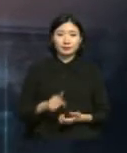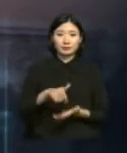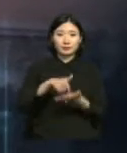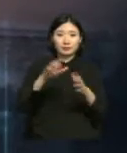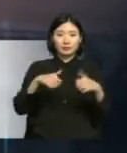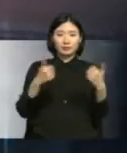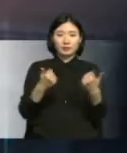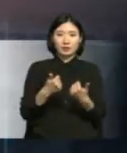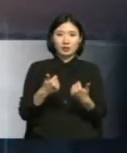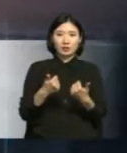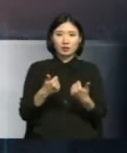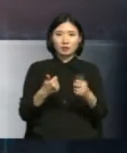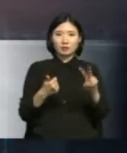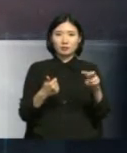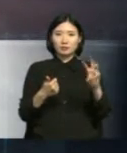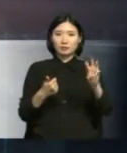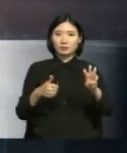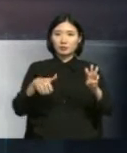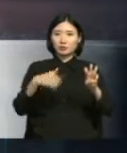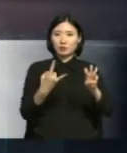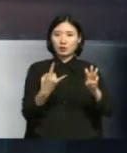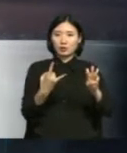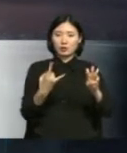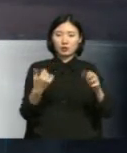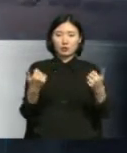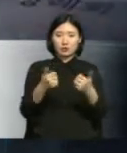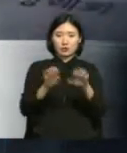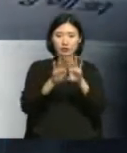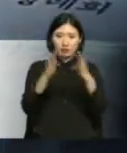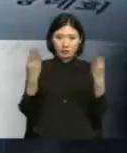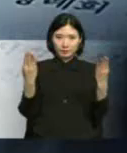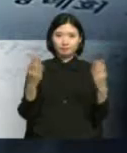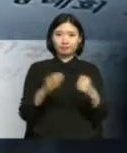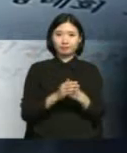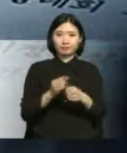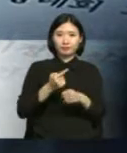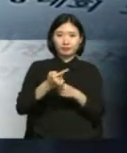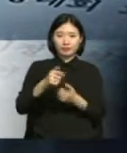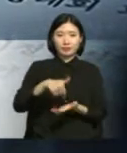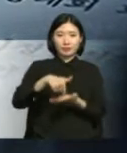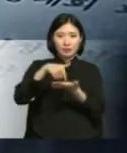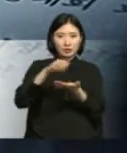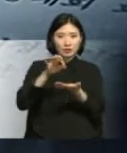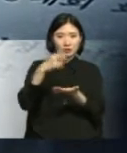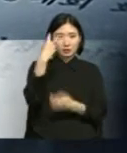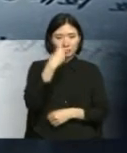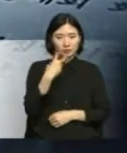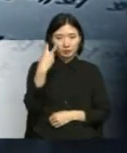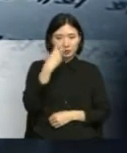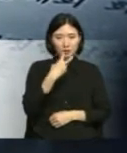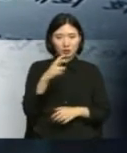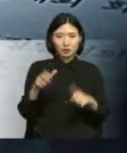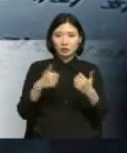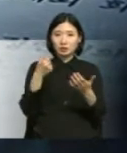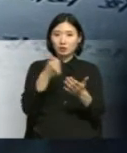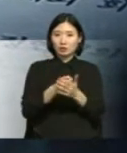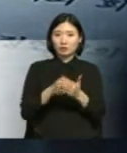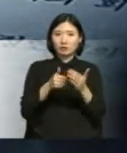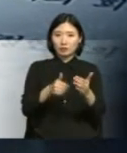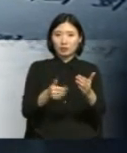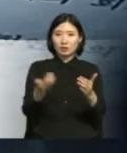광진구 의회 230회 정례회가 열렸습니다. 이번 정례회에선 내년도 광진구 예산안 심사와 의결이